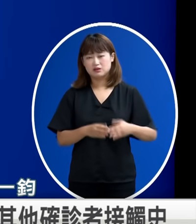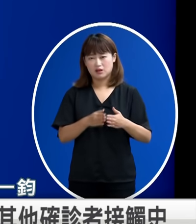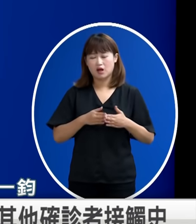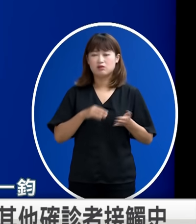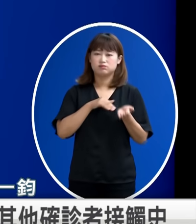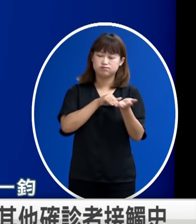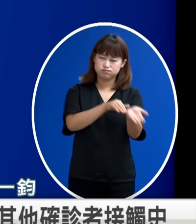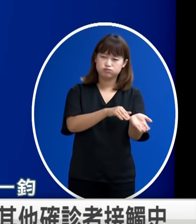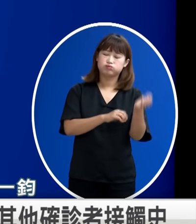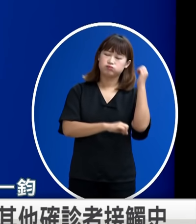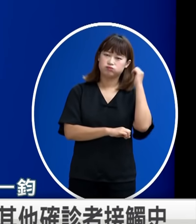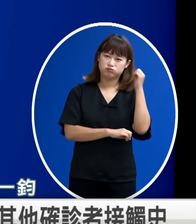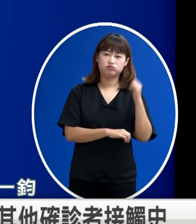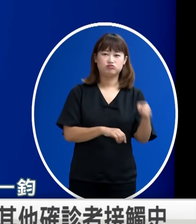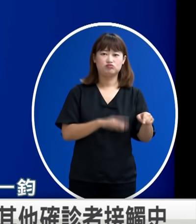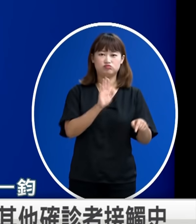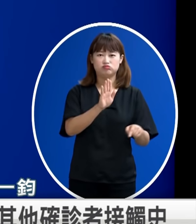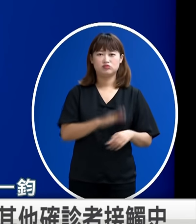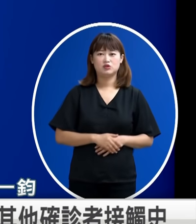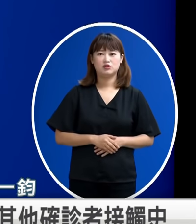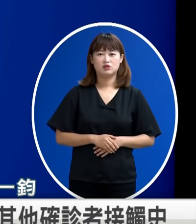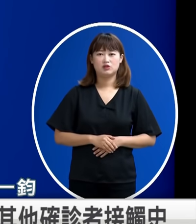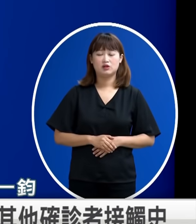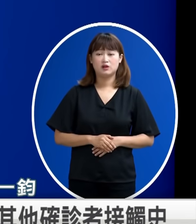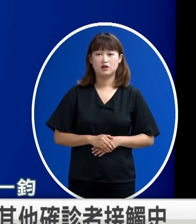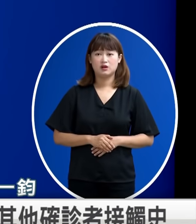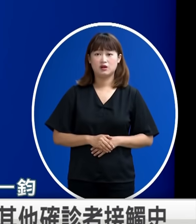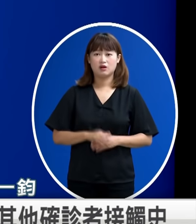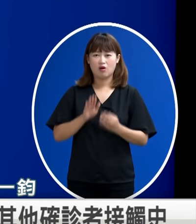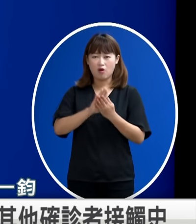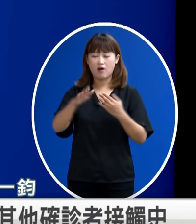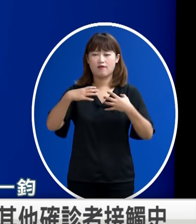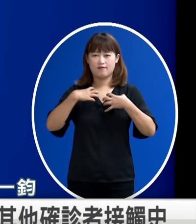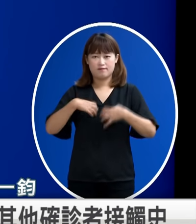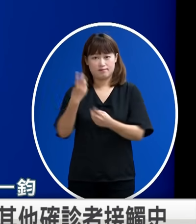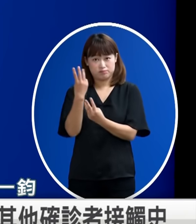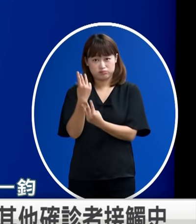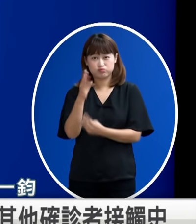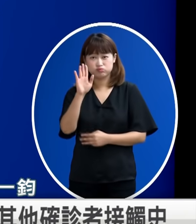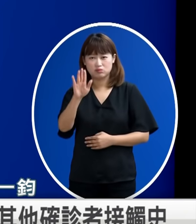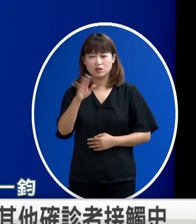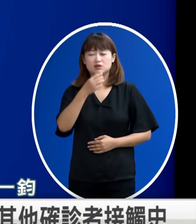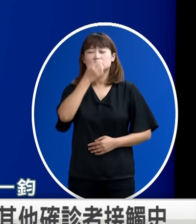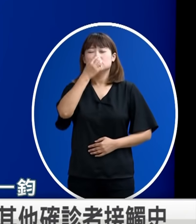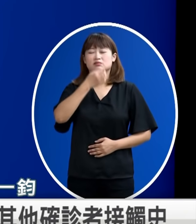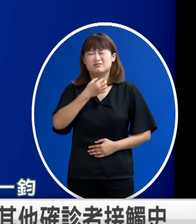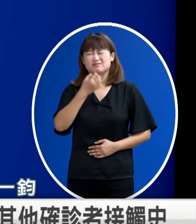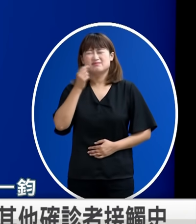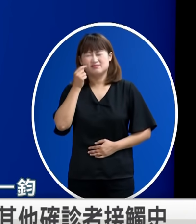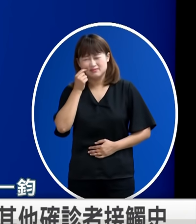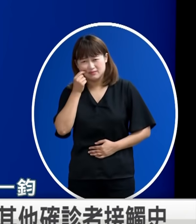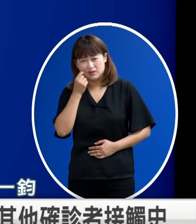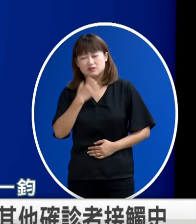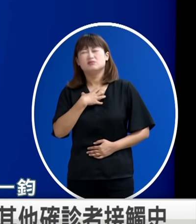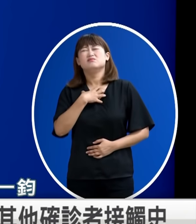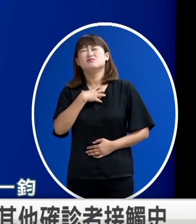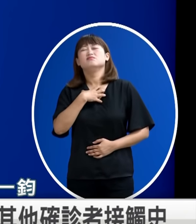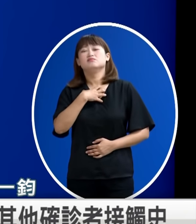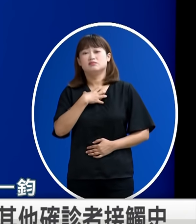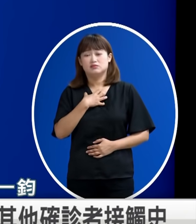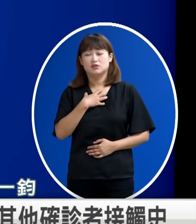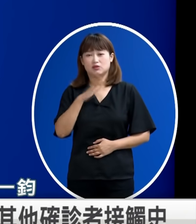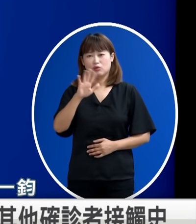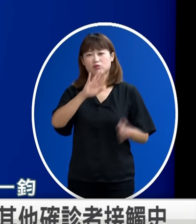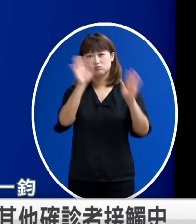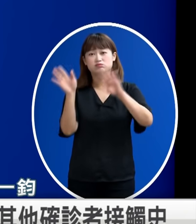过最后是因为这个有出现肺炎的关系，有呼吸衰竭跟休克的一个情形，而不